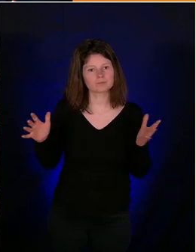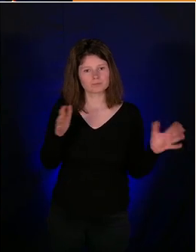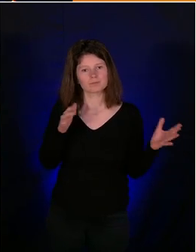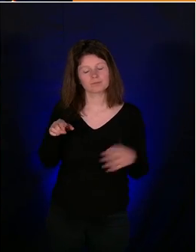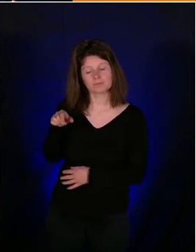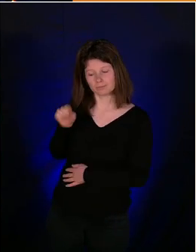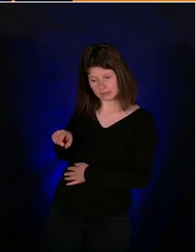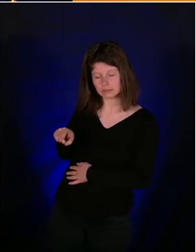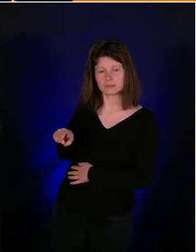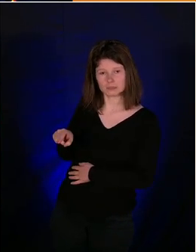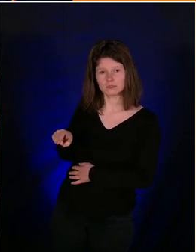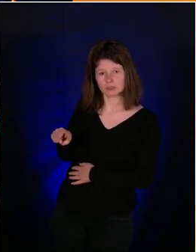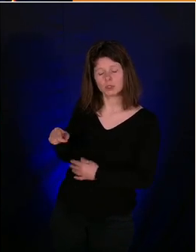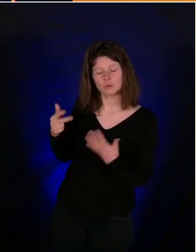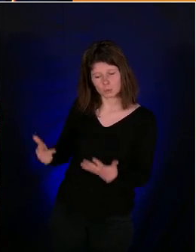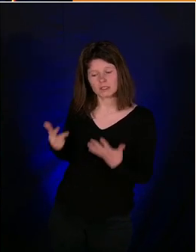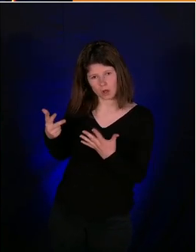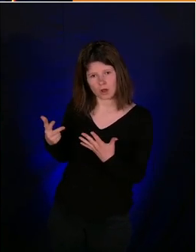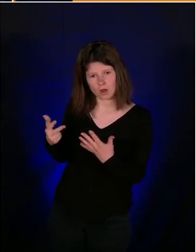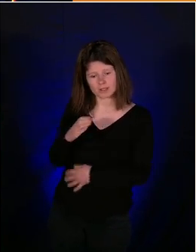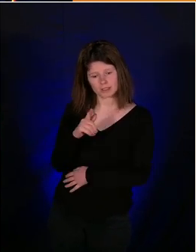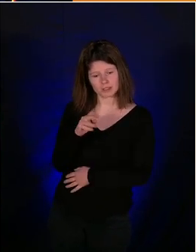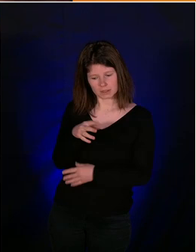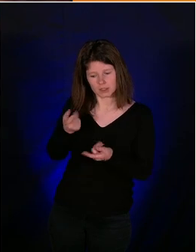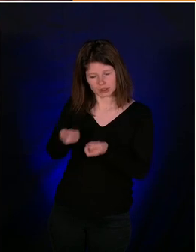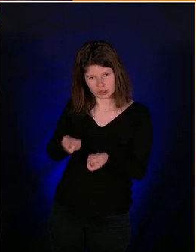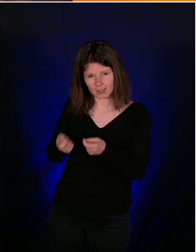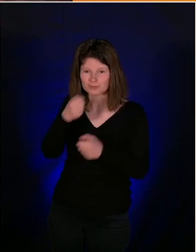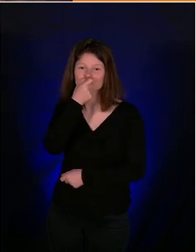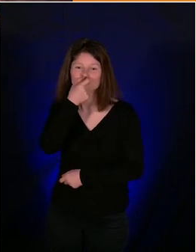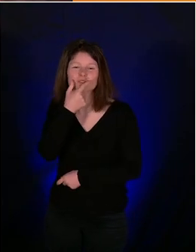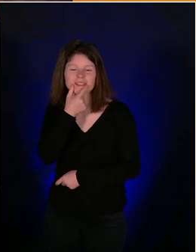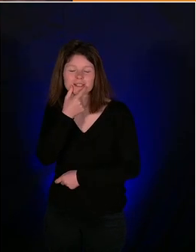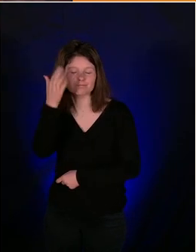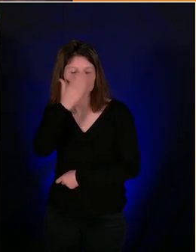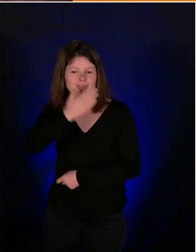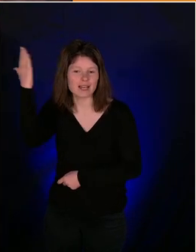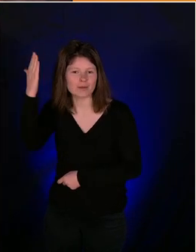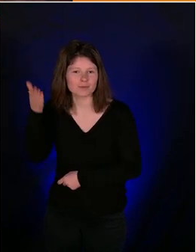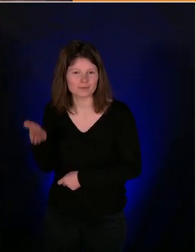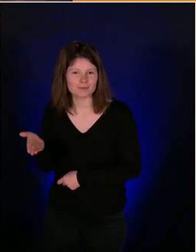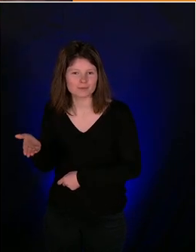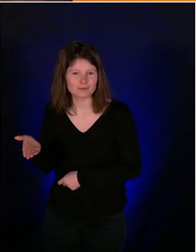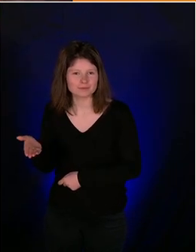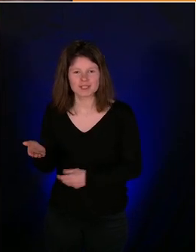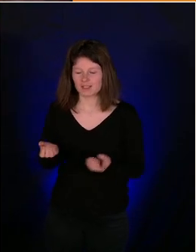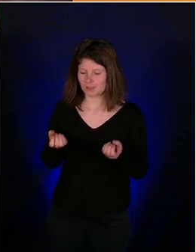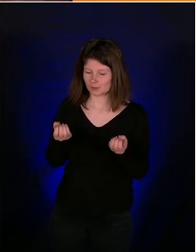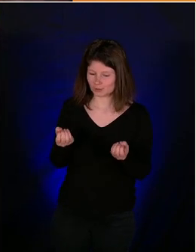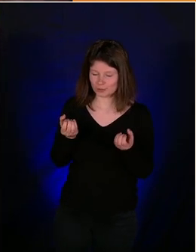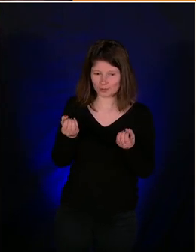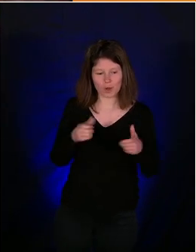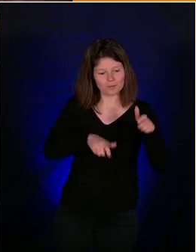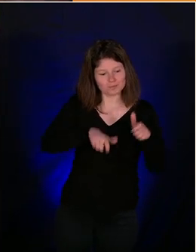Philippe a dirigé pendant 8 ans la CGT. Ses moustaches sont célèbres. On nous dit même qu'un certain nombre de personnes se syndiquent pour